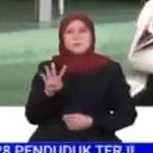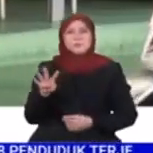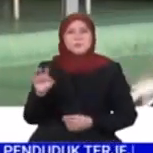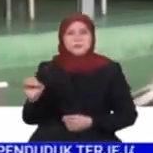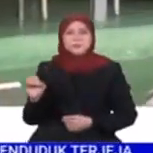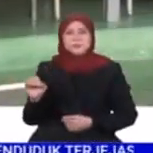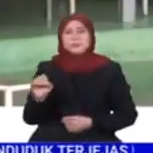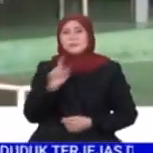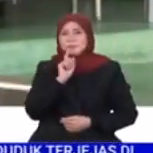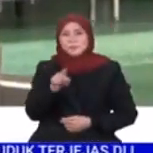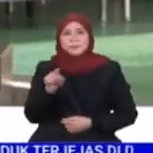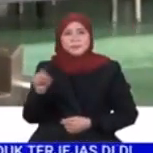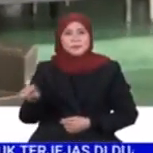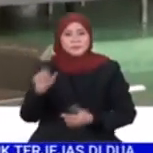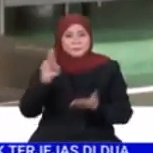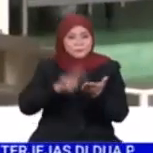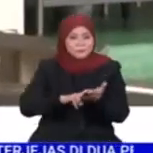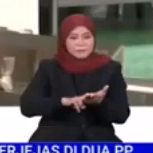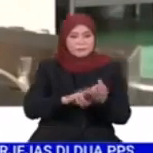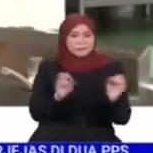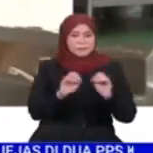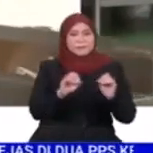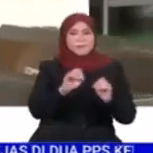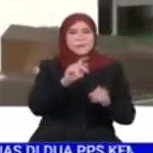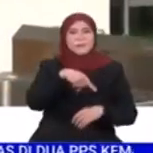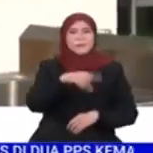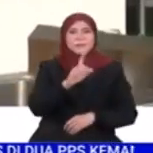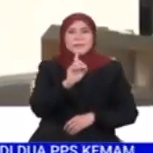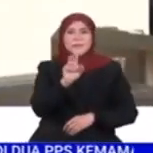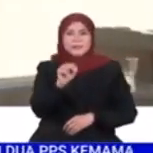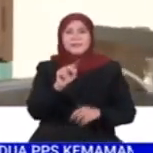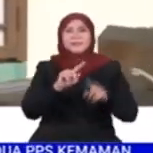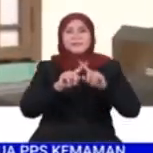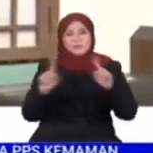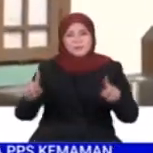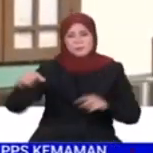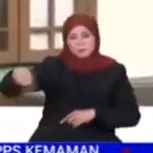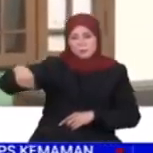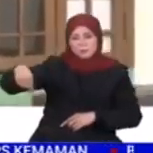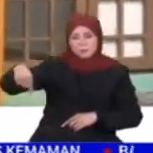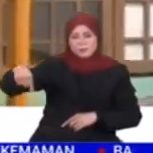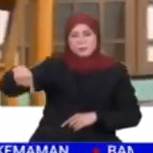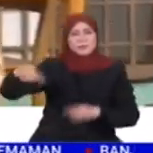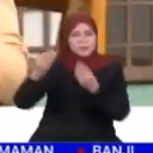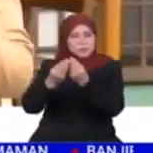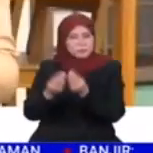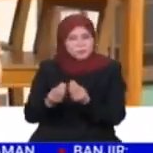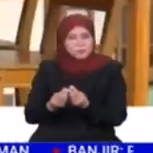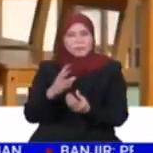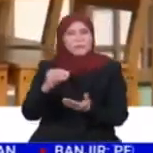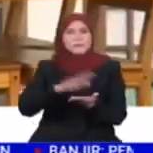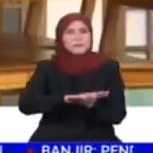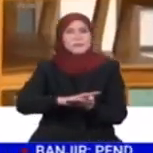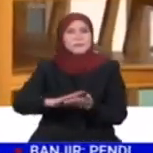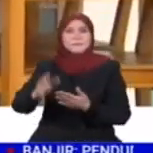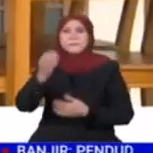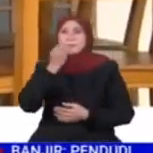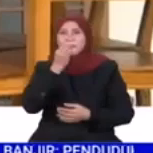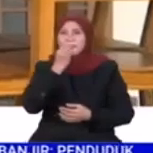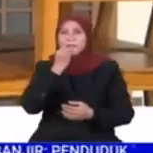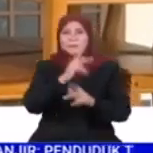B40 walaupun mereka tidak berdaftar dengan KPDN. Asalkan kualiti, kuantiti serta kebersihan makanan